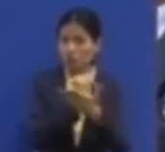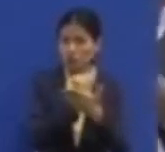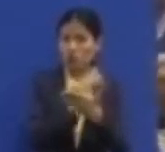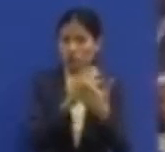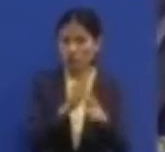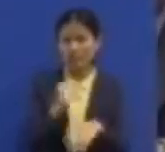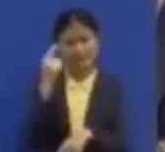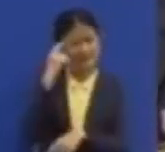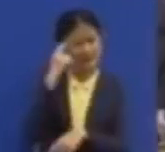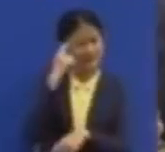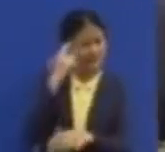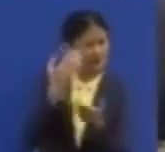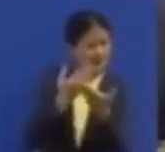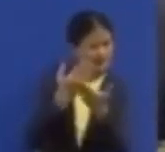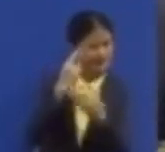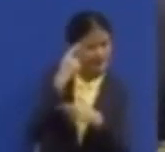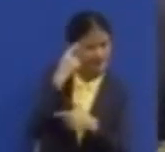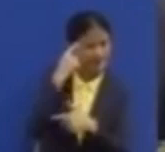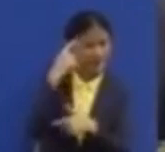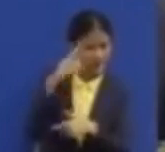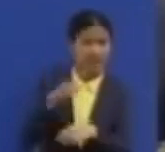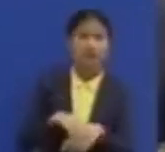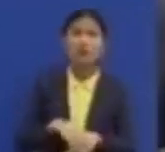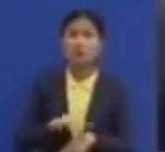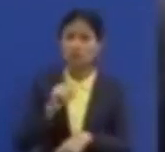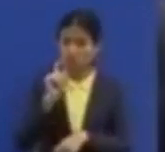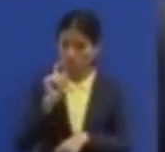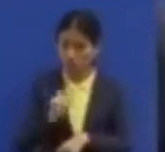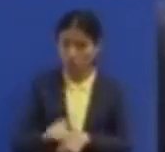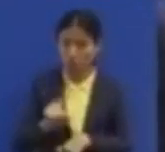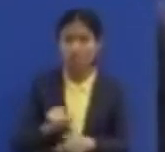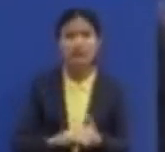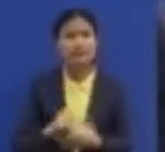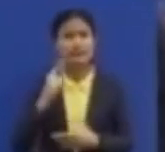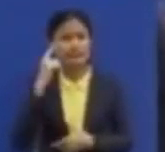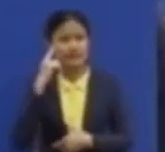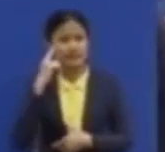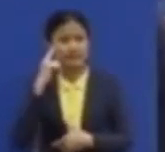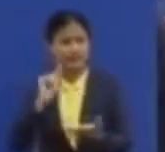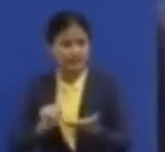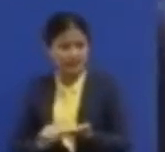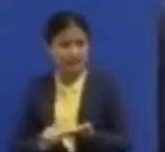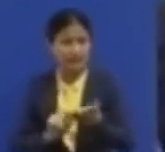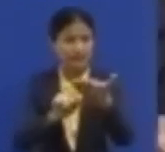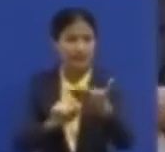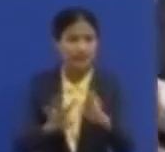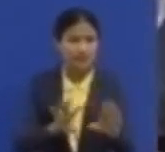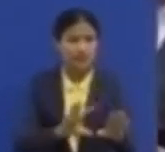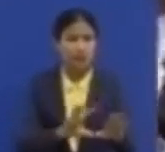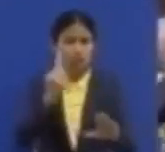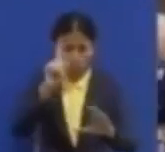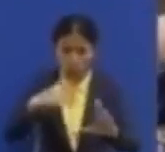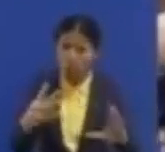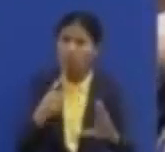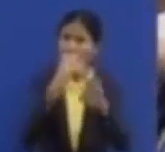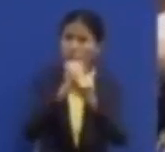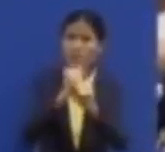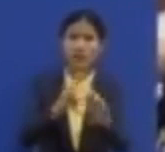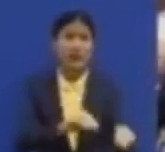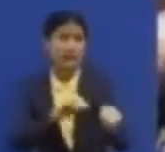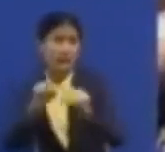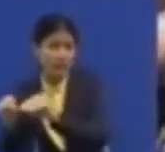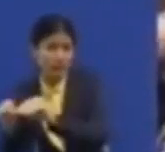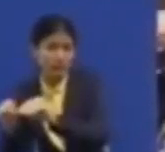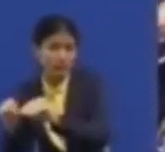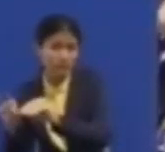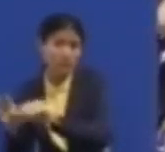ให้มีการเสนอยติเลื่อนหรือไม่เลื่อนได้แล้วแล้วยติกำลังดำเนินการอยู่นะ